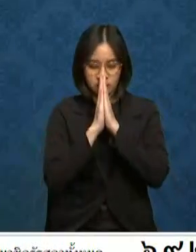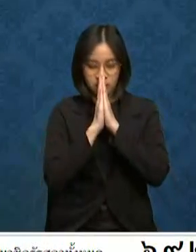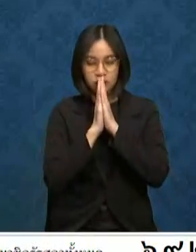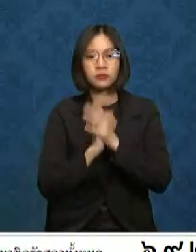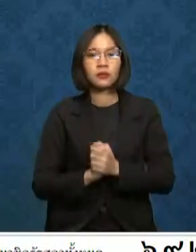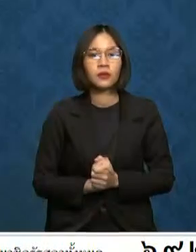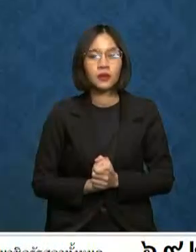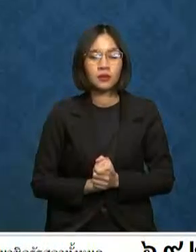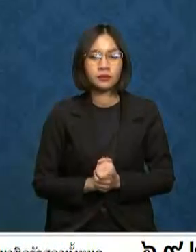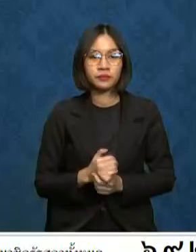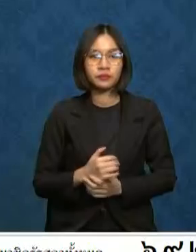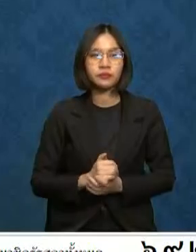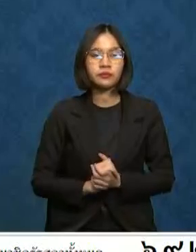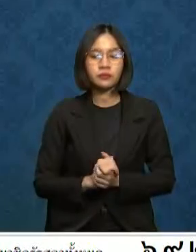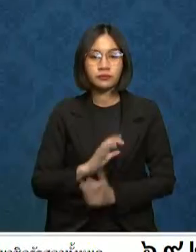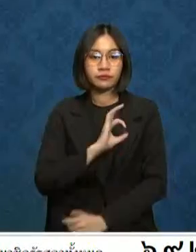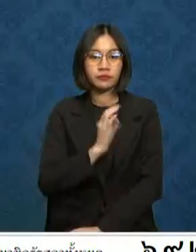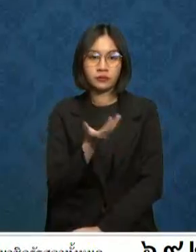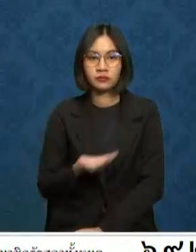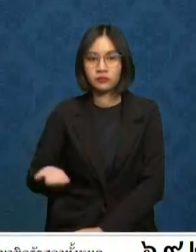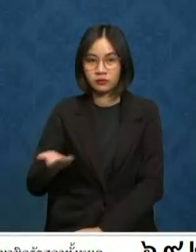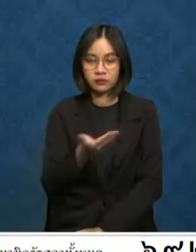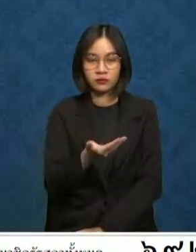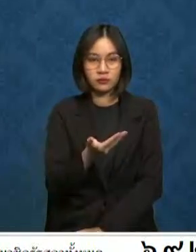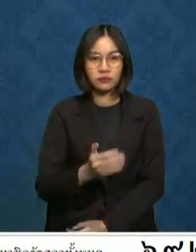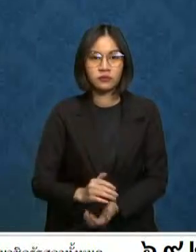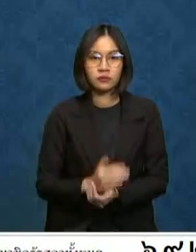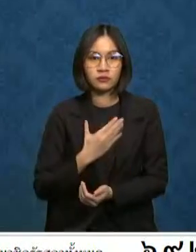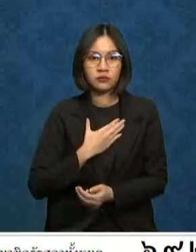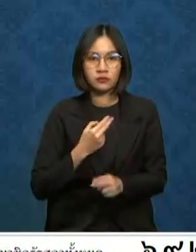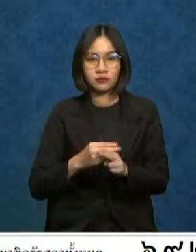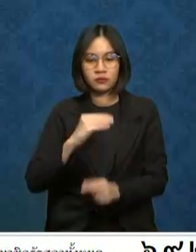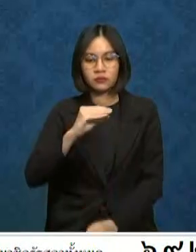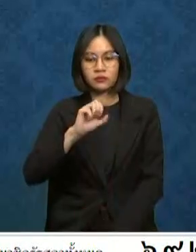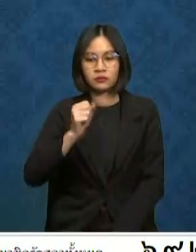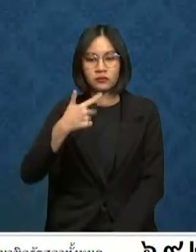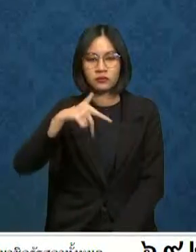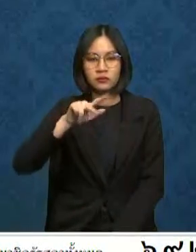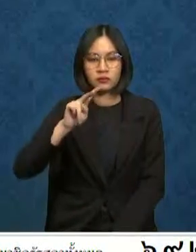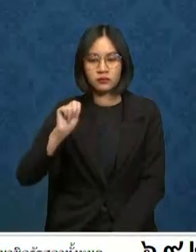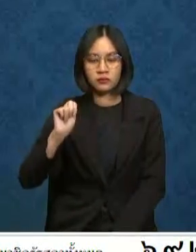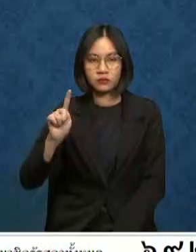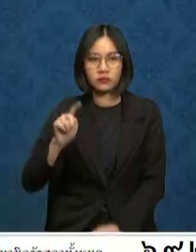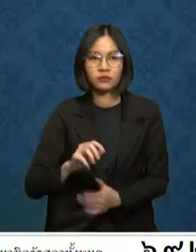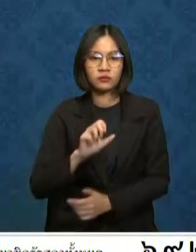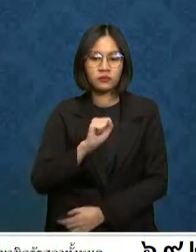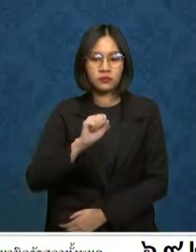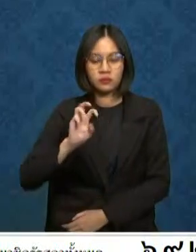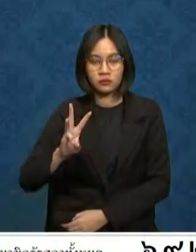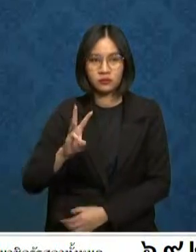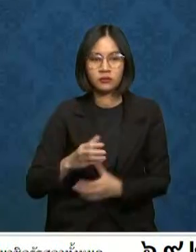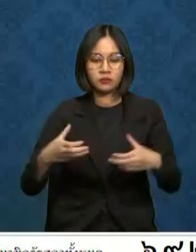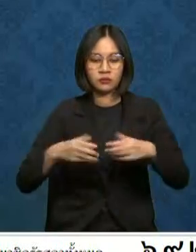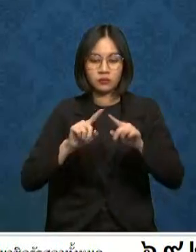ที่เคารพสมาชิกผู้ทรงเกียรติทุกท่านครับกระผมดรโสภณมโนมยาสมาชิกวุฒิสภา